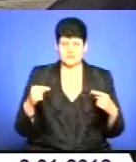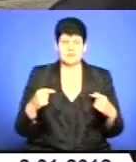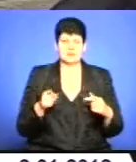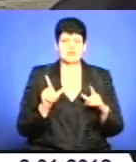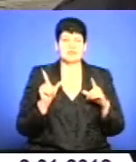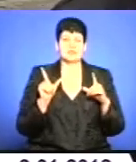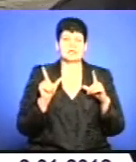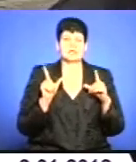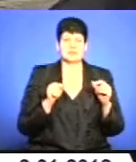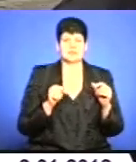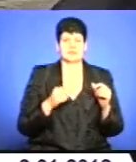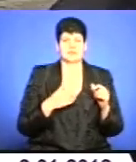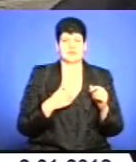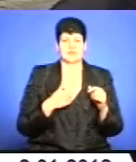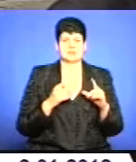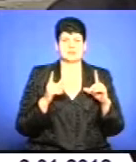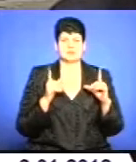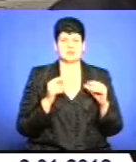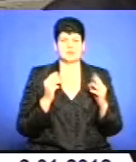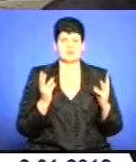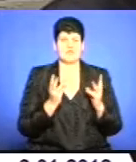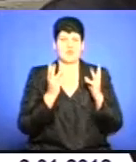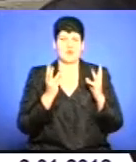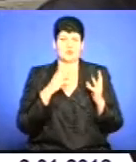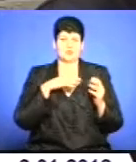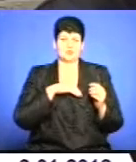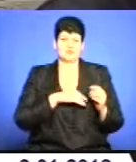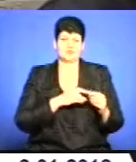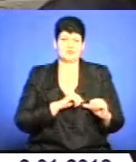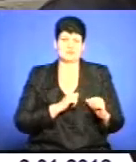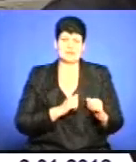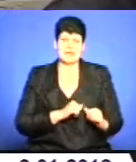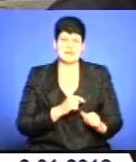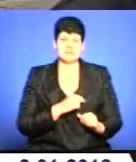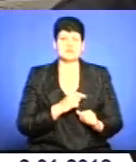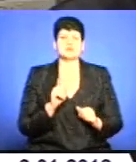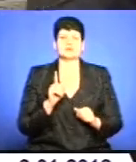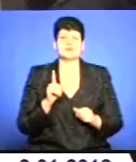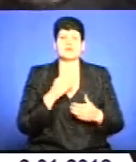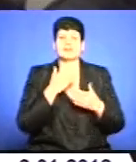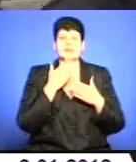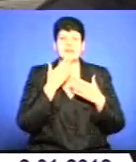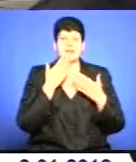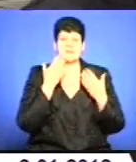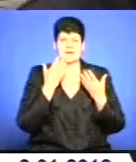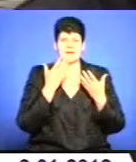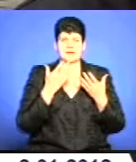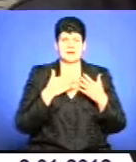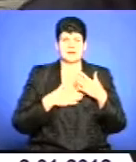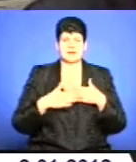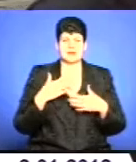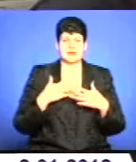їдуть від нас таким вогником в душі, в серці, що немає радості в дитячих